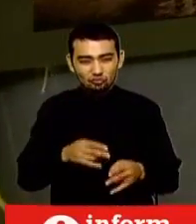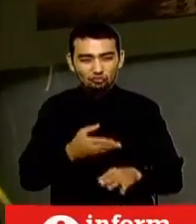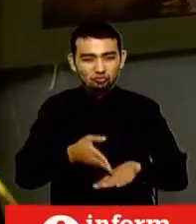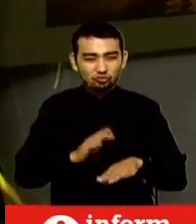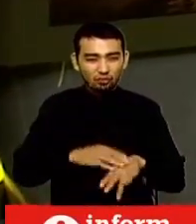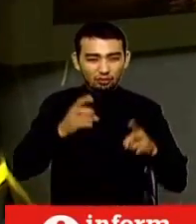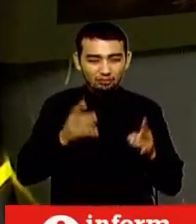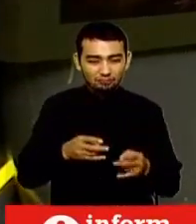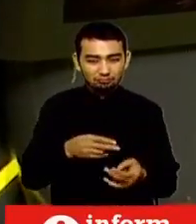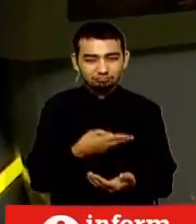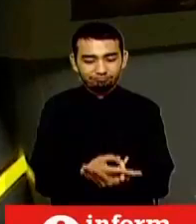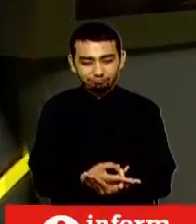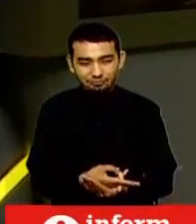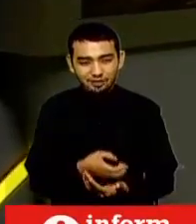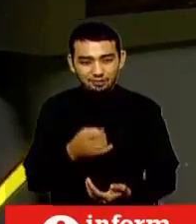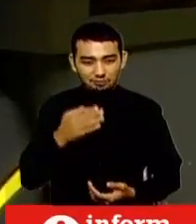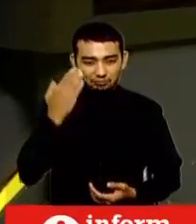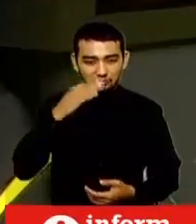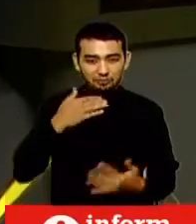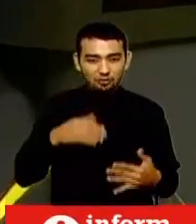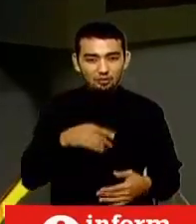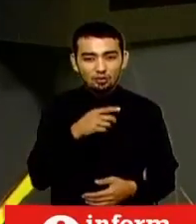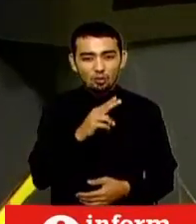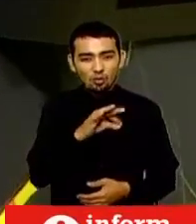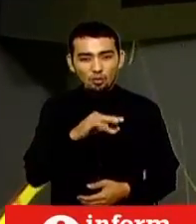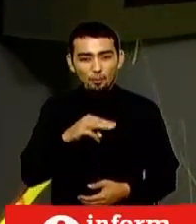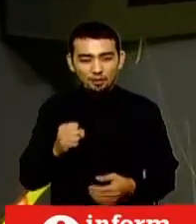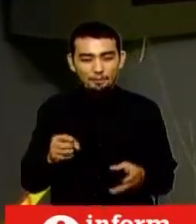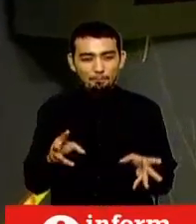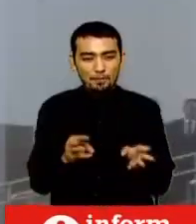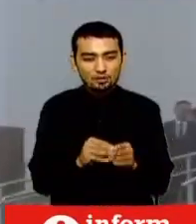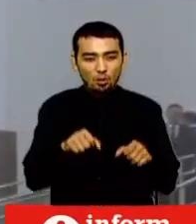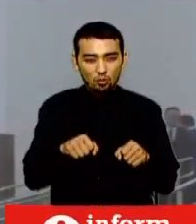время конных состязаний. Сообщается, что он упал вместе с лошадью.